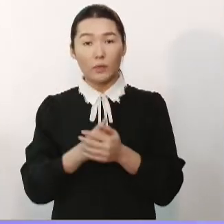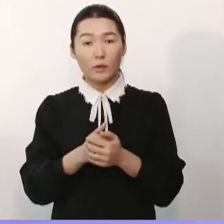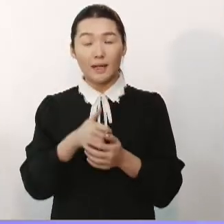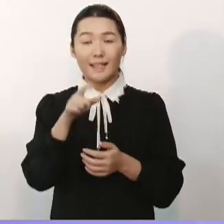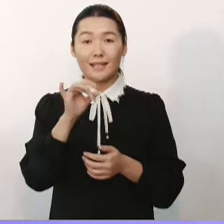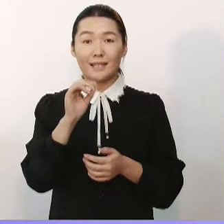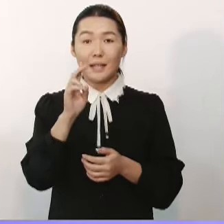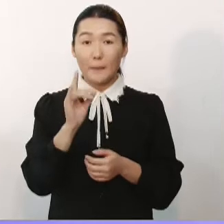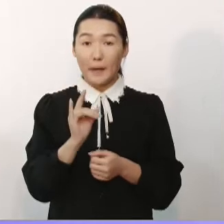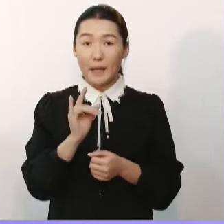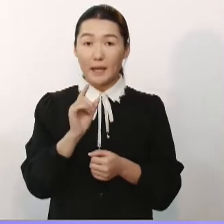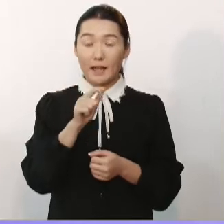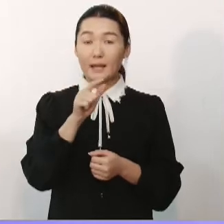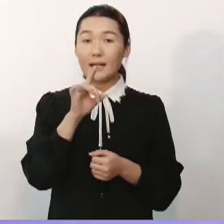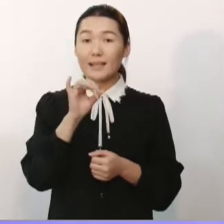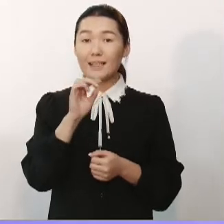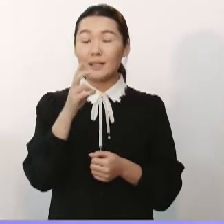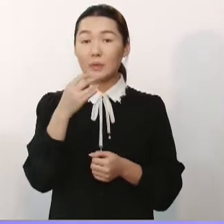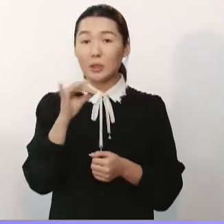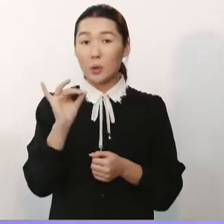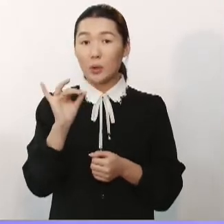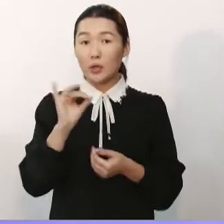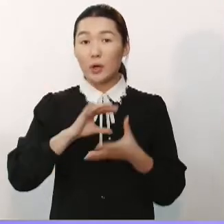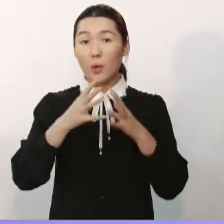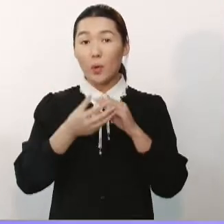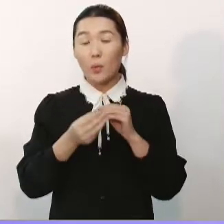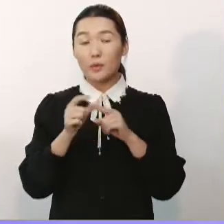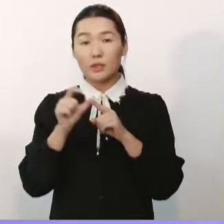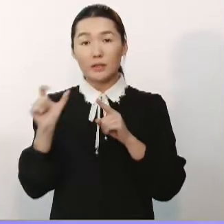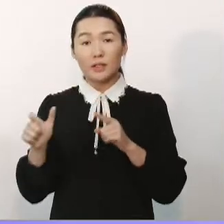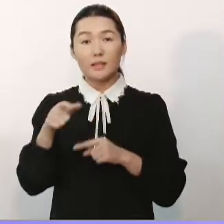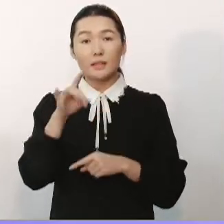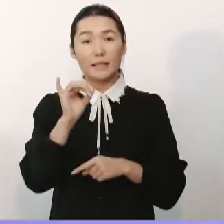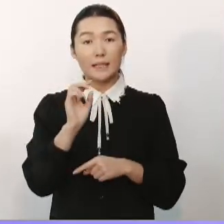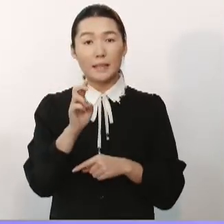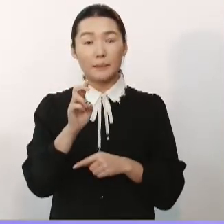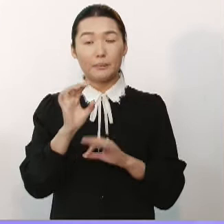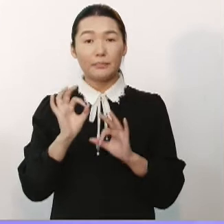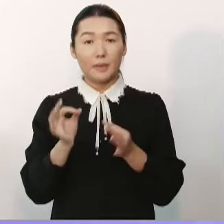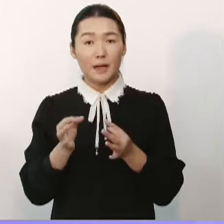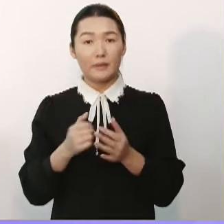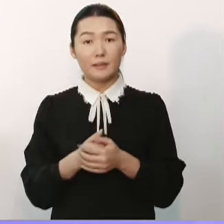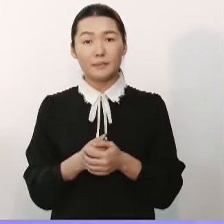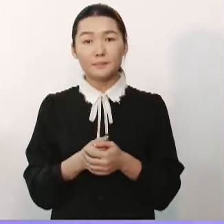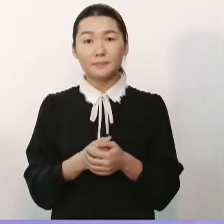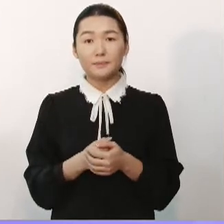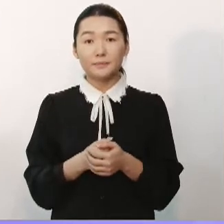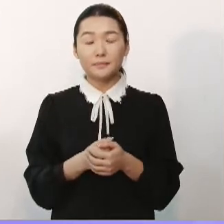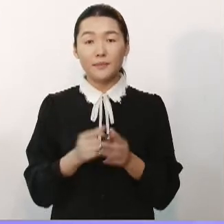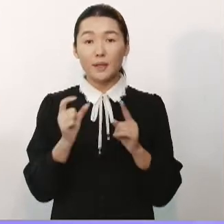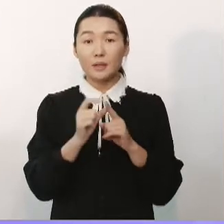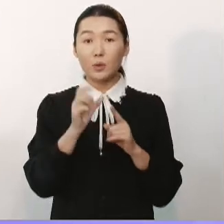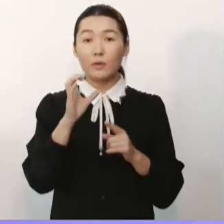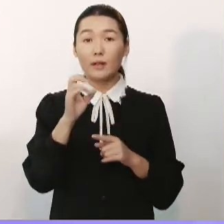Грибы – грибной, общая часть – гриб. Правильно.